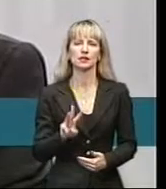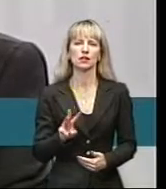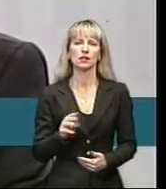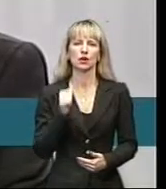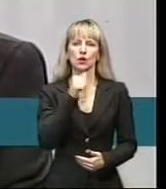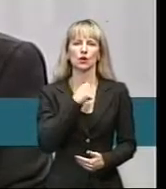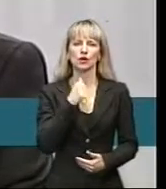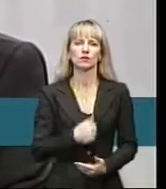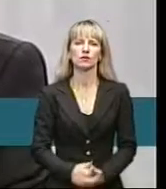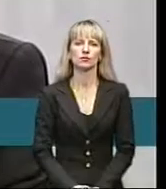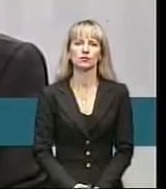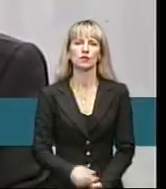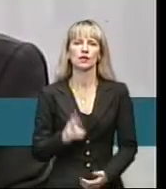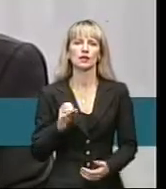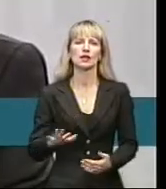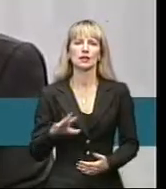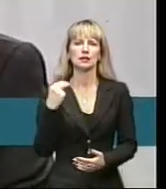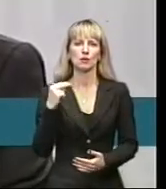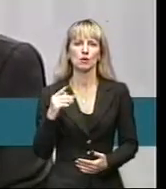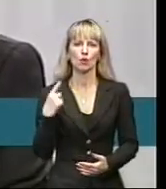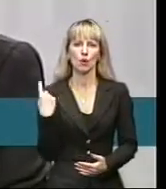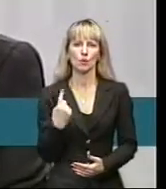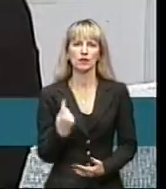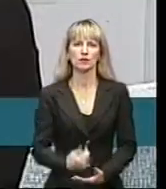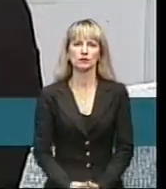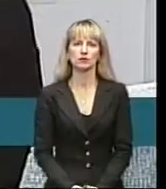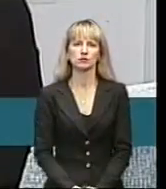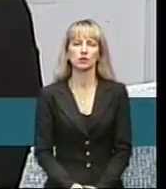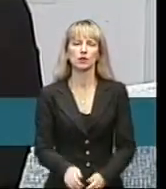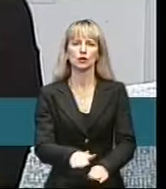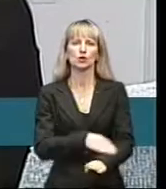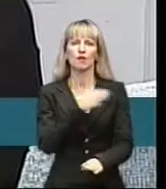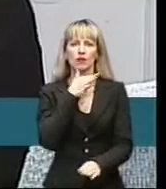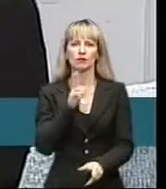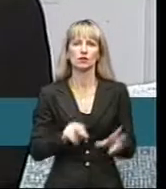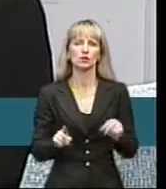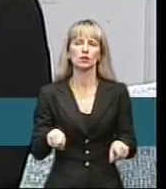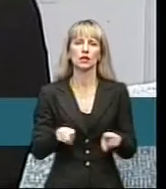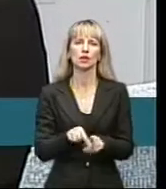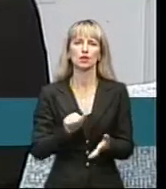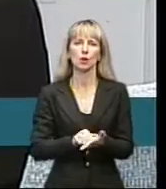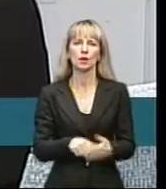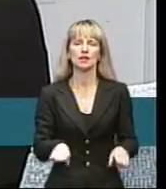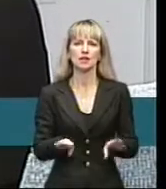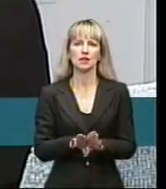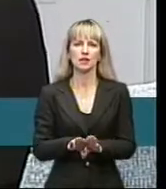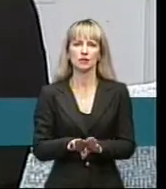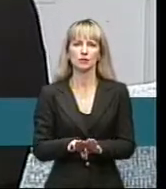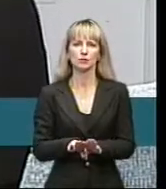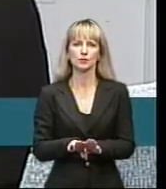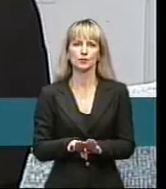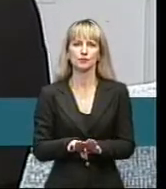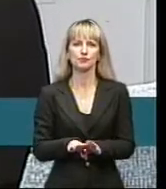32-33 років на території Запорізької області? Довгий час вважалося, що такі документи закриті.